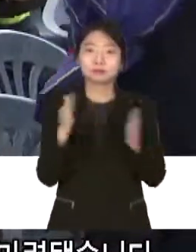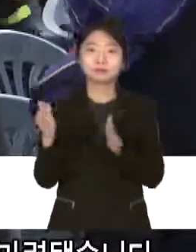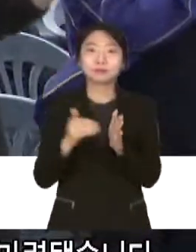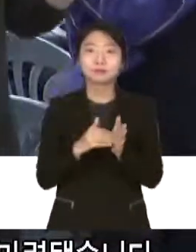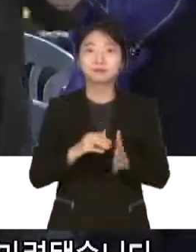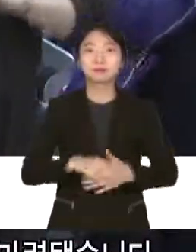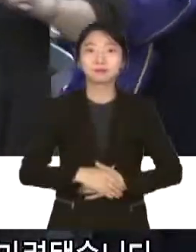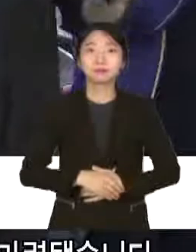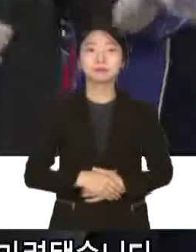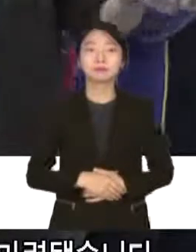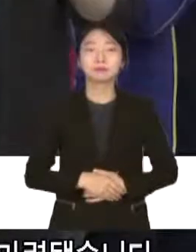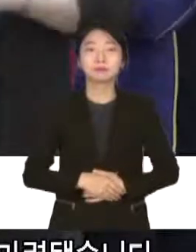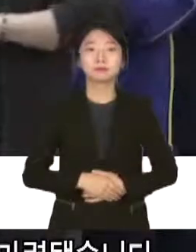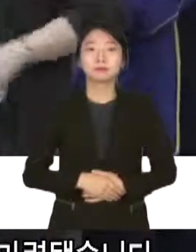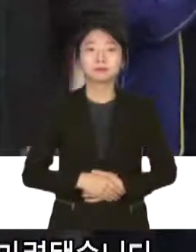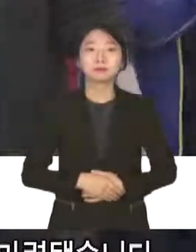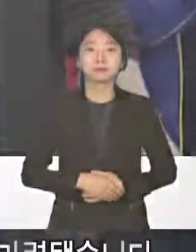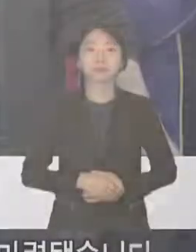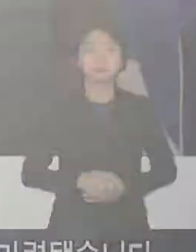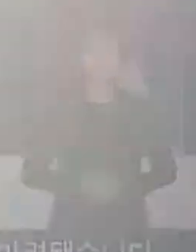프로그램이 마련됐습니다